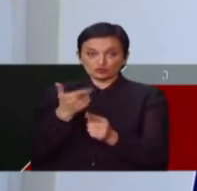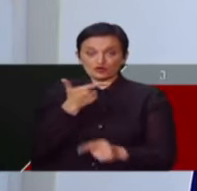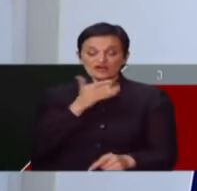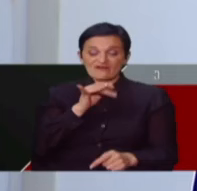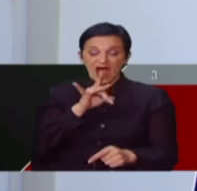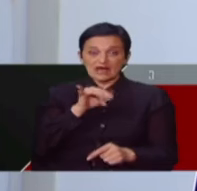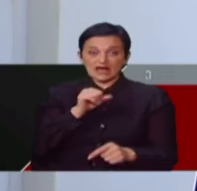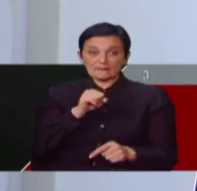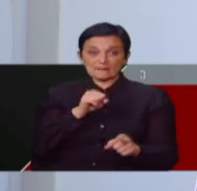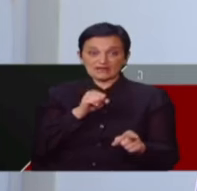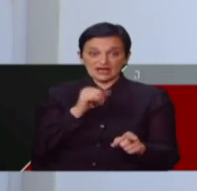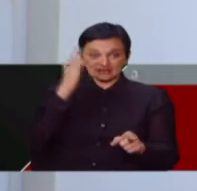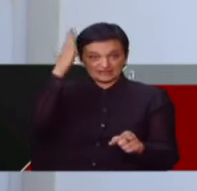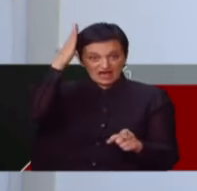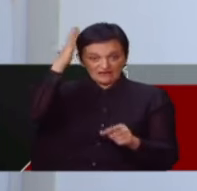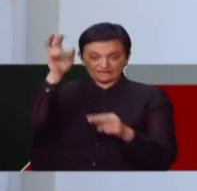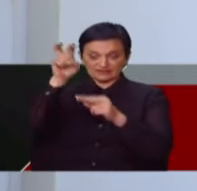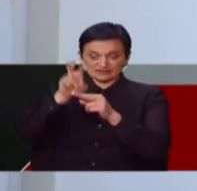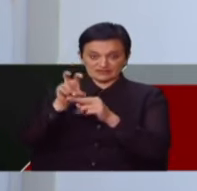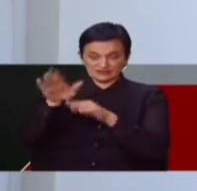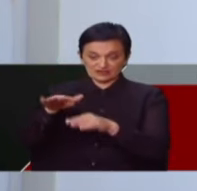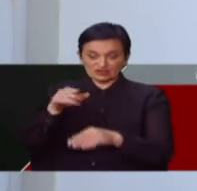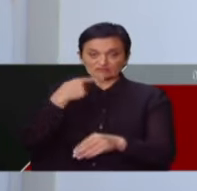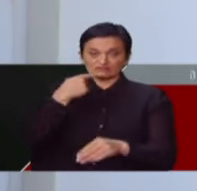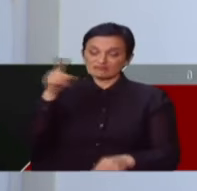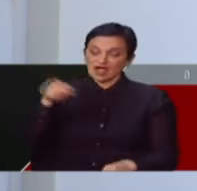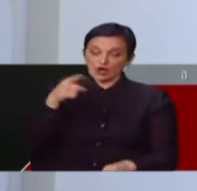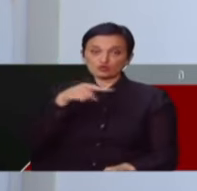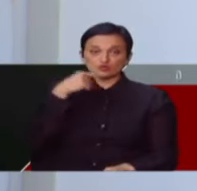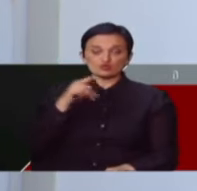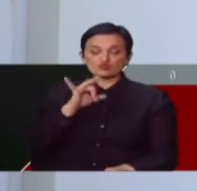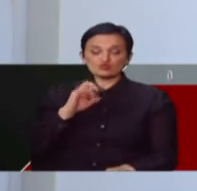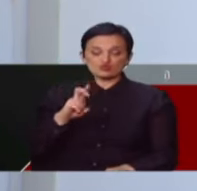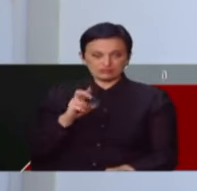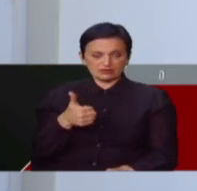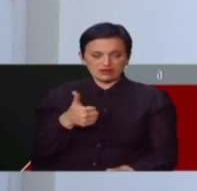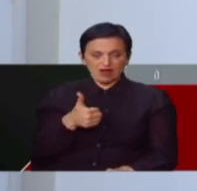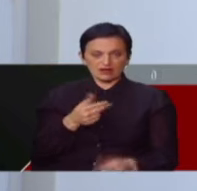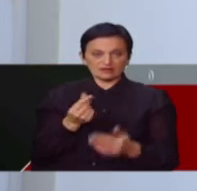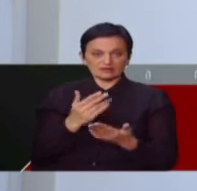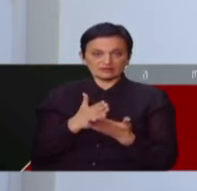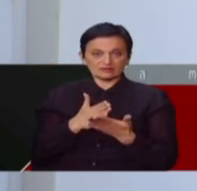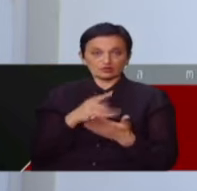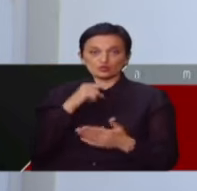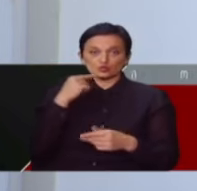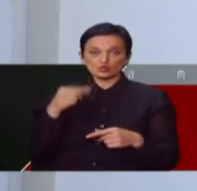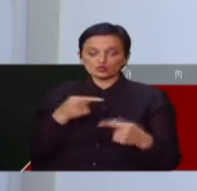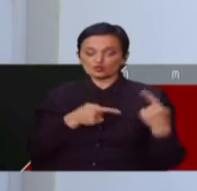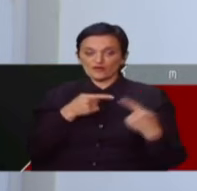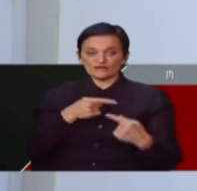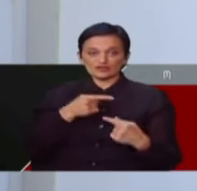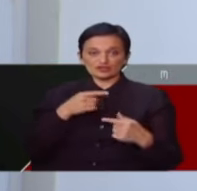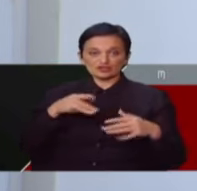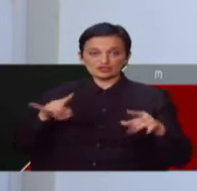გვარამია დაუსვეს თავზე და ათქმევინეს, რომ რუსული რუბლები კარგი ყოფილა თურმე და რუსეთს უნდა ვებრძოლოთ